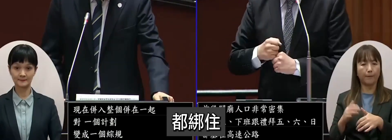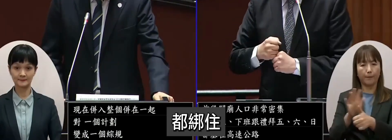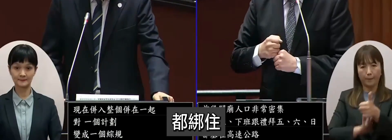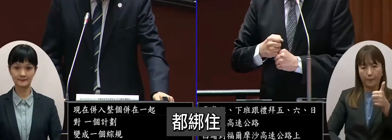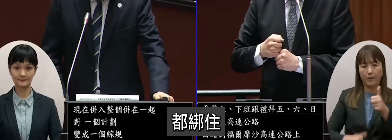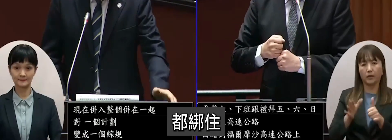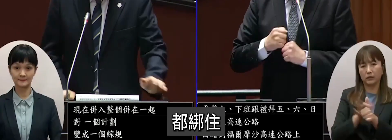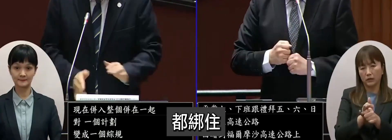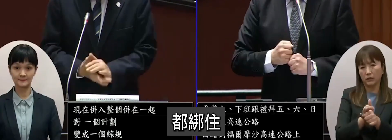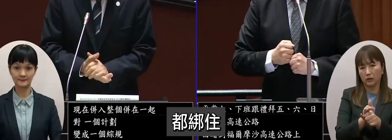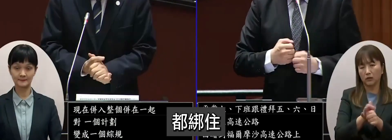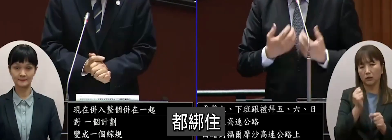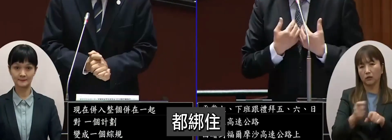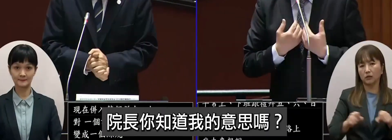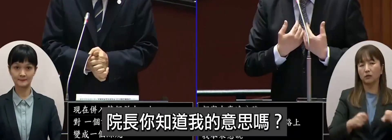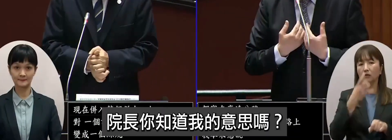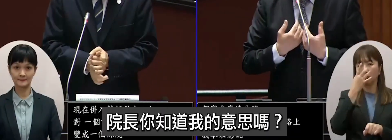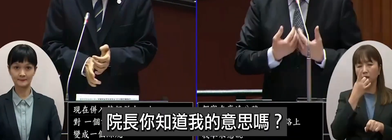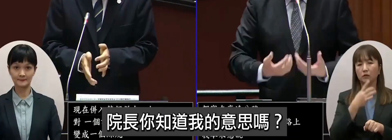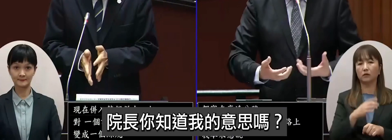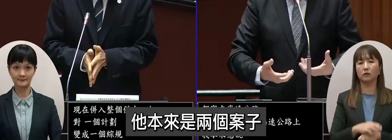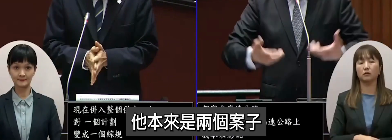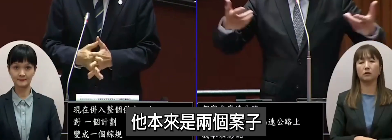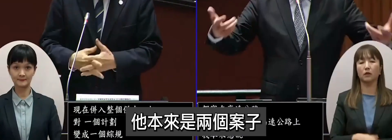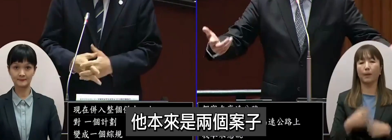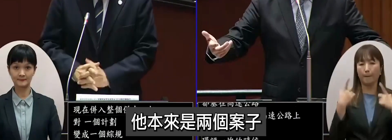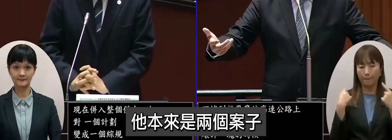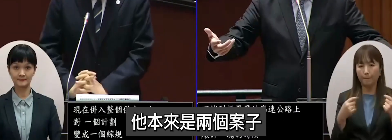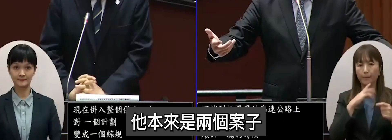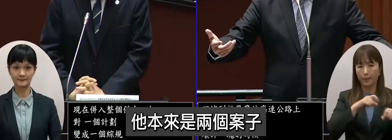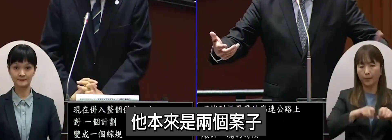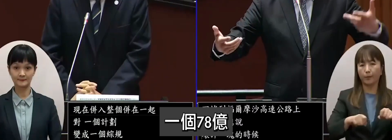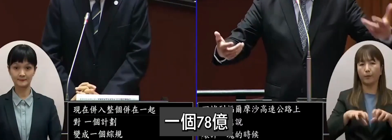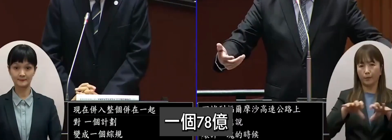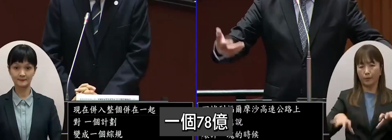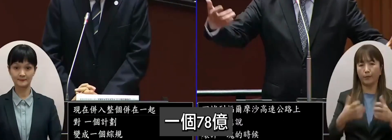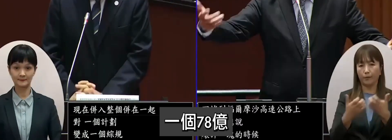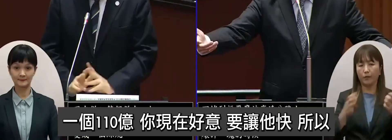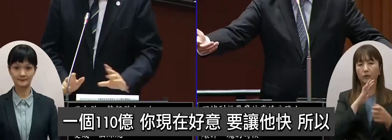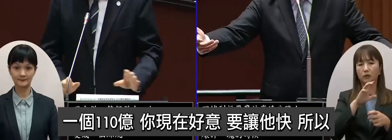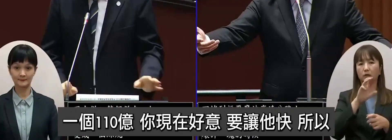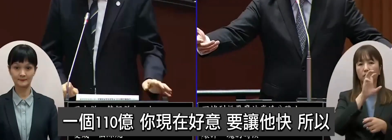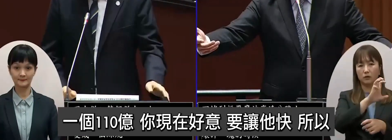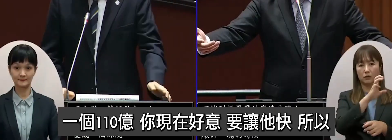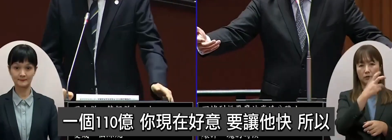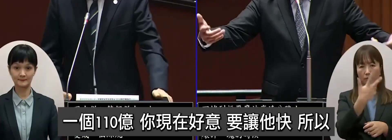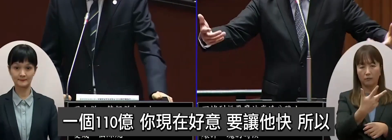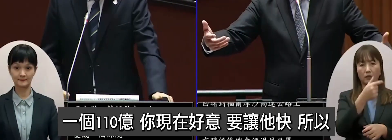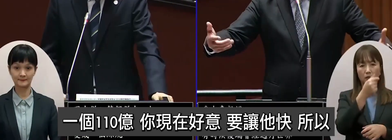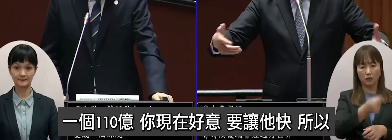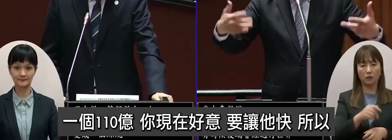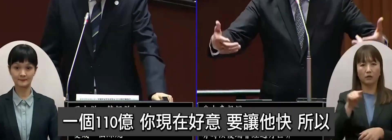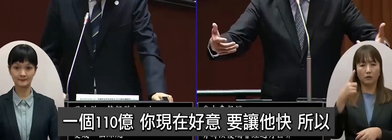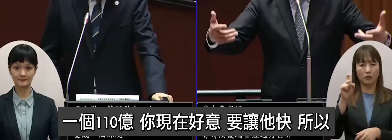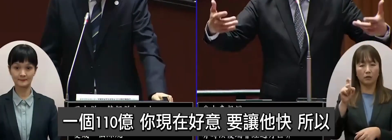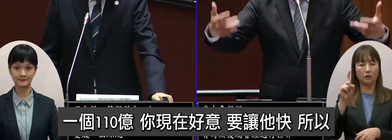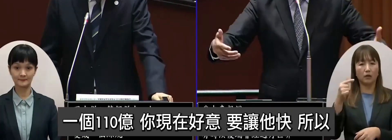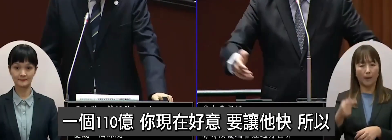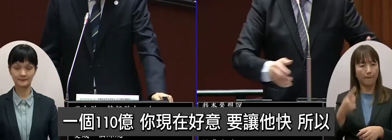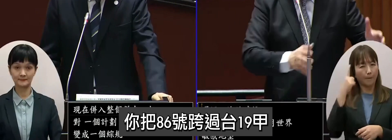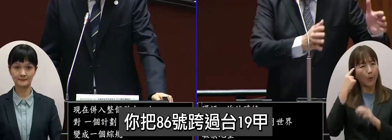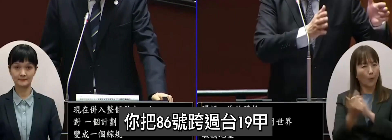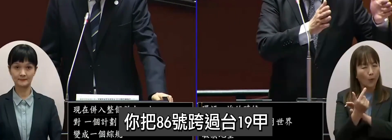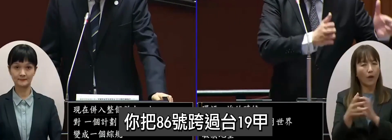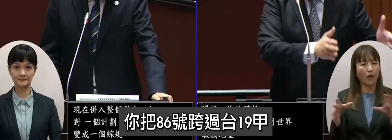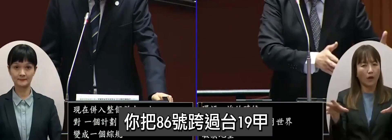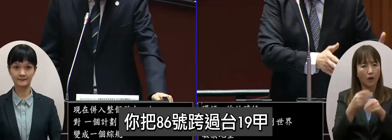八条哎。的搬来，哦，一定你才有意思不？伊本来是两个案啊，一个78亿，一个110亿。那你现在好意要让它快，